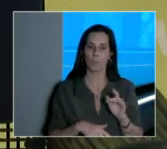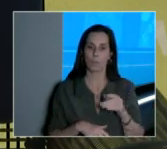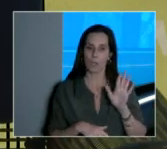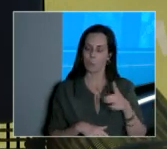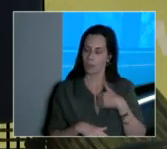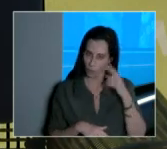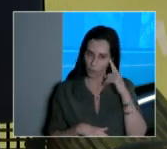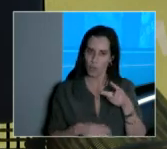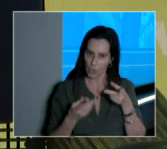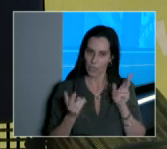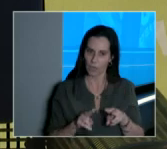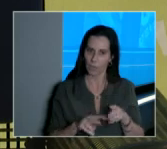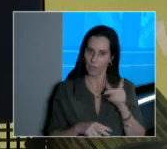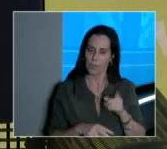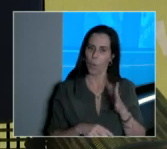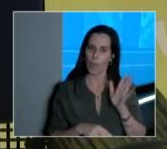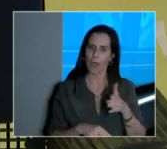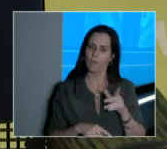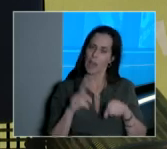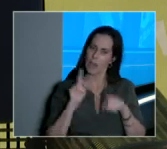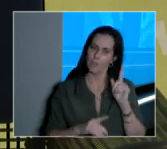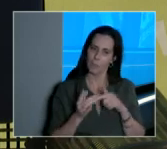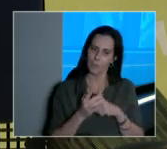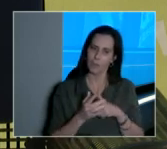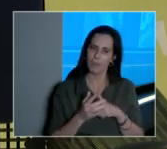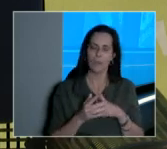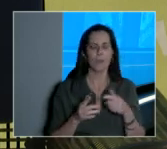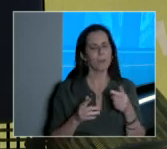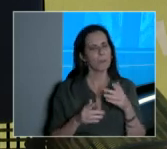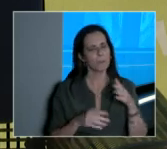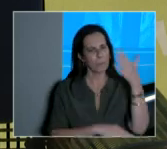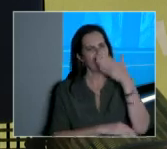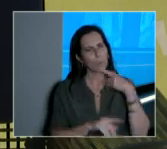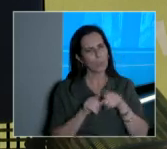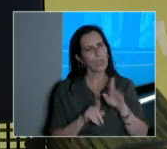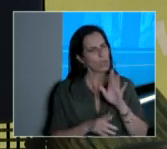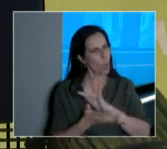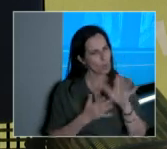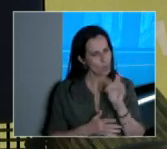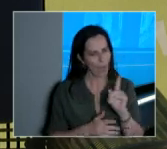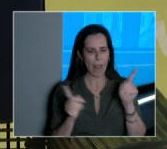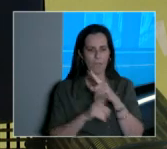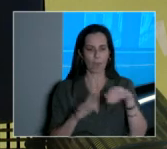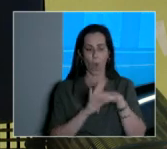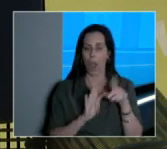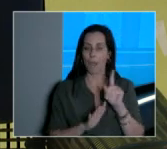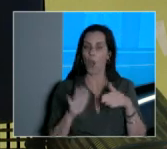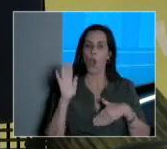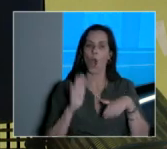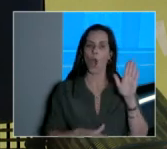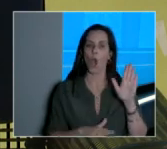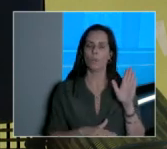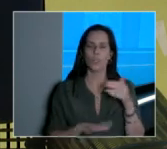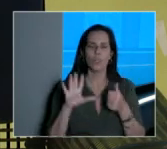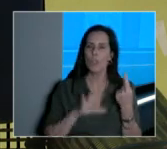גם אני חושב שניתן וצריך אולי אפילו לפעמים במדינת כמו ישראל, שהיא מדינה מאוד מורכבת, לבטל חוק. אבל לא ברוב,